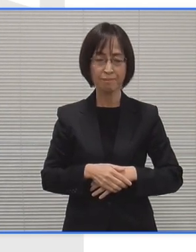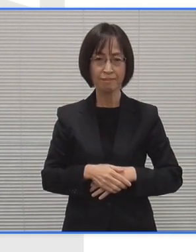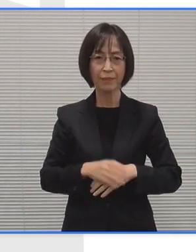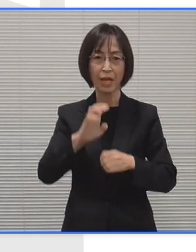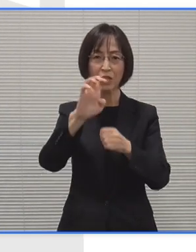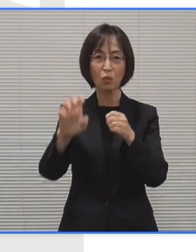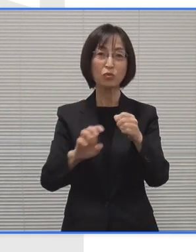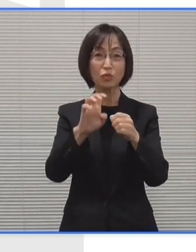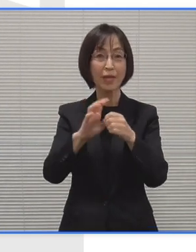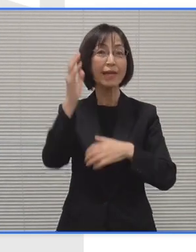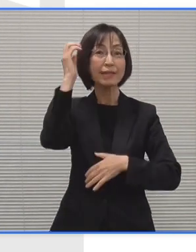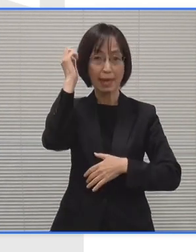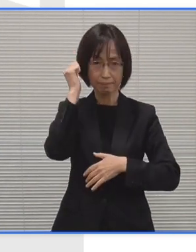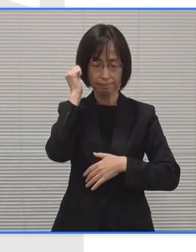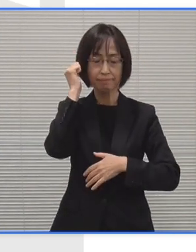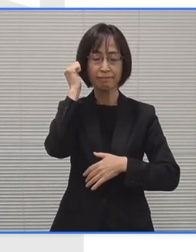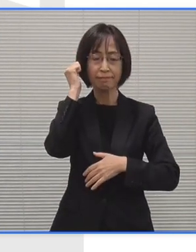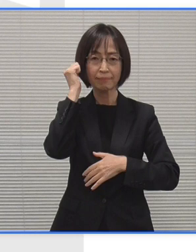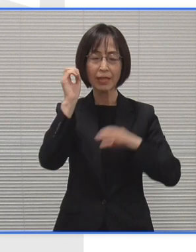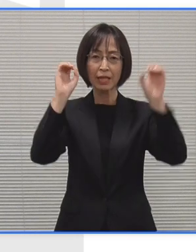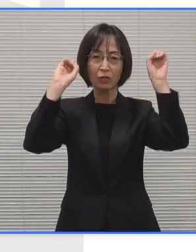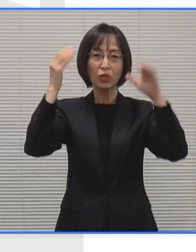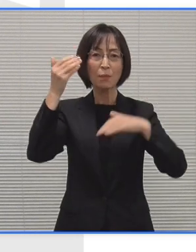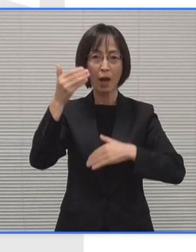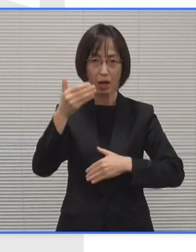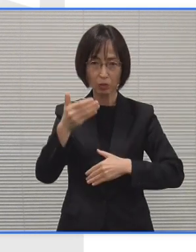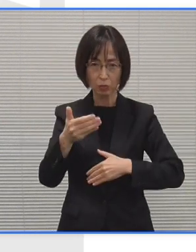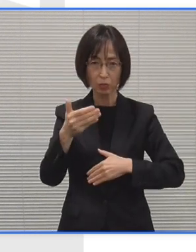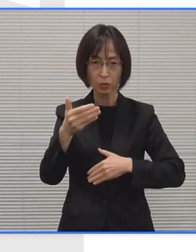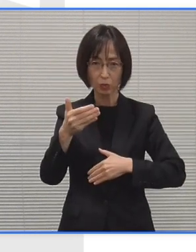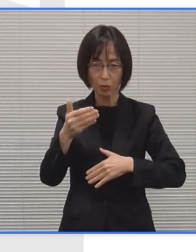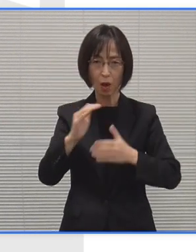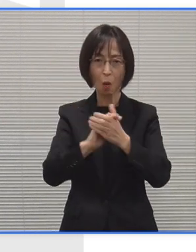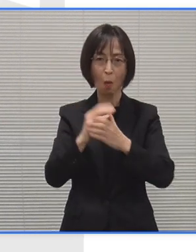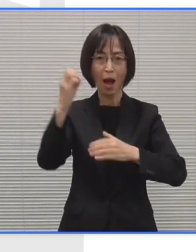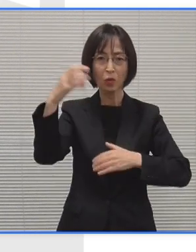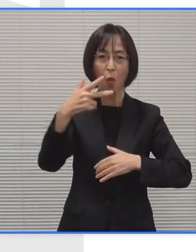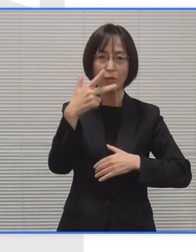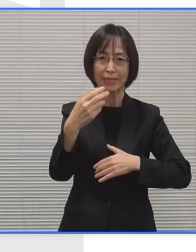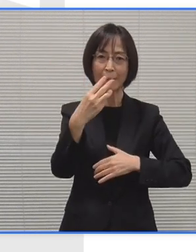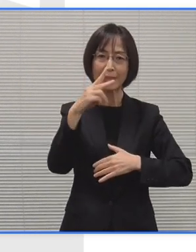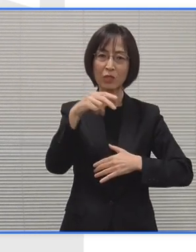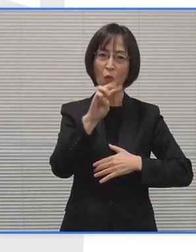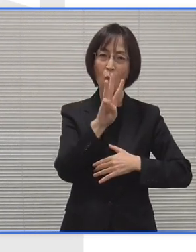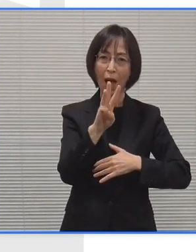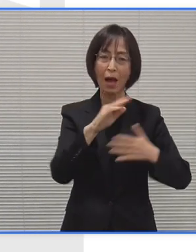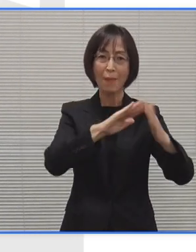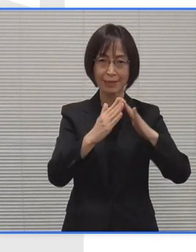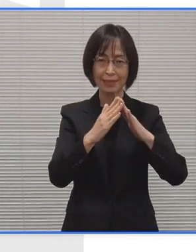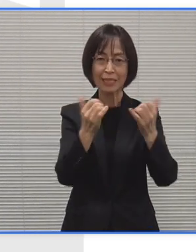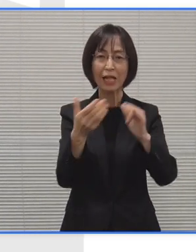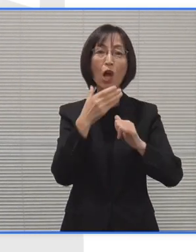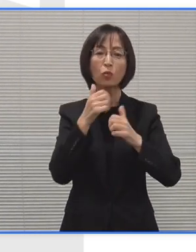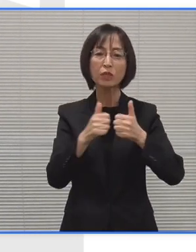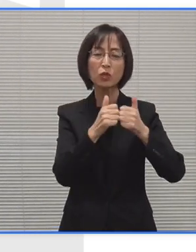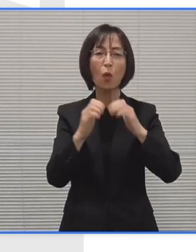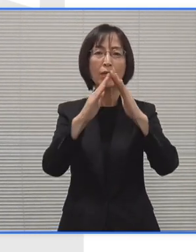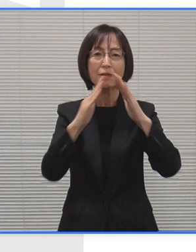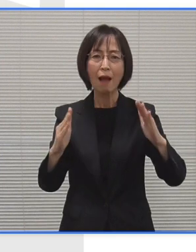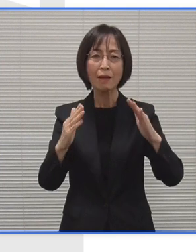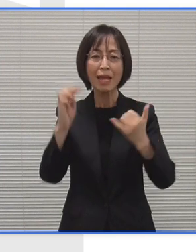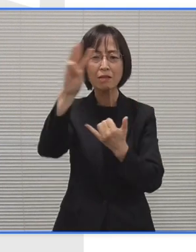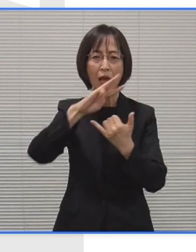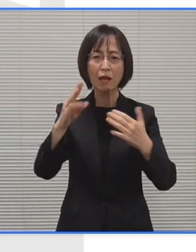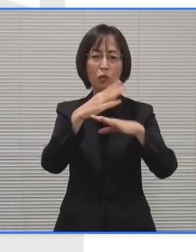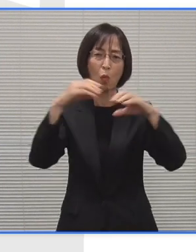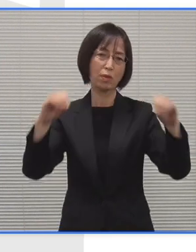40周年を記念して豊島区和光市箕輪町ということで、今社会福祉協議会で災害協定を結んでるん